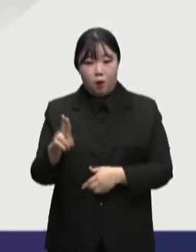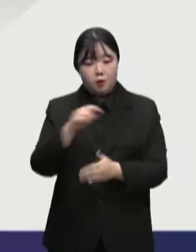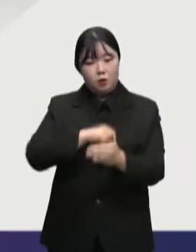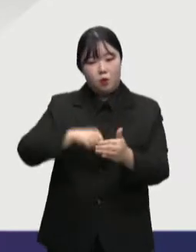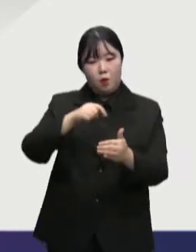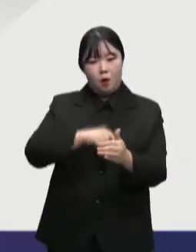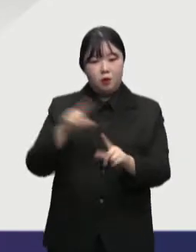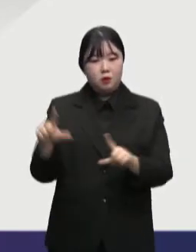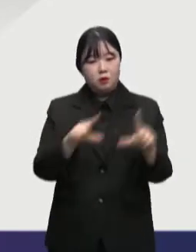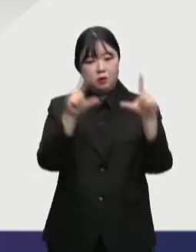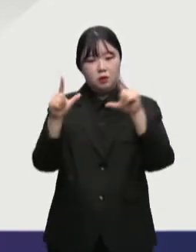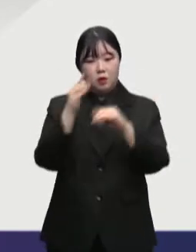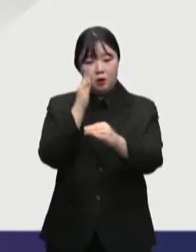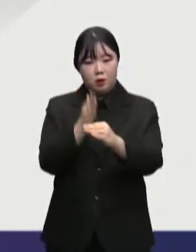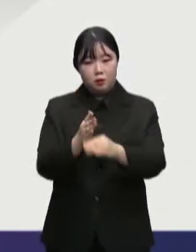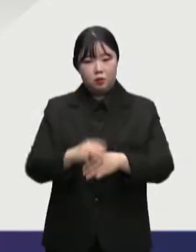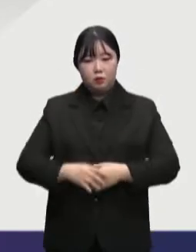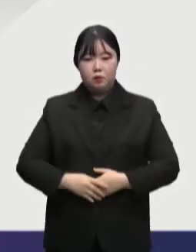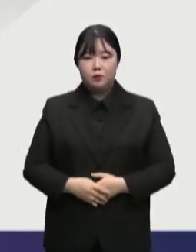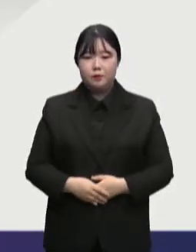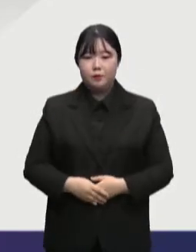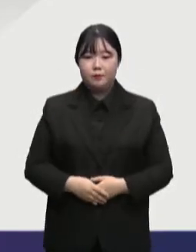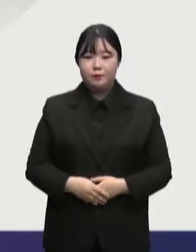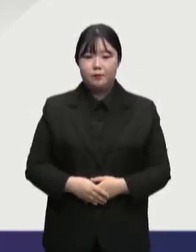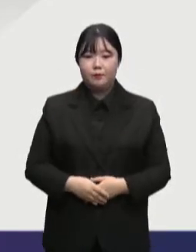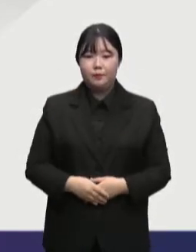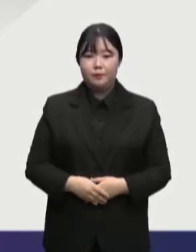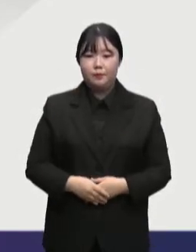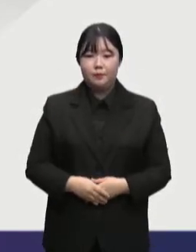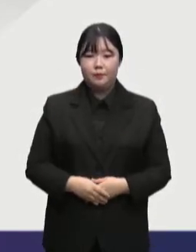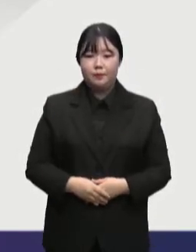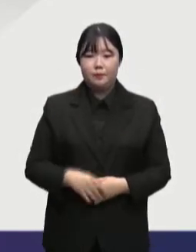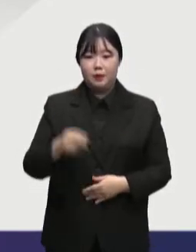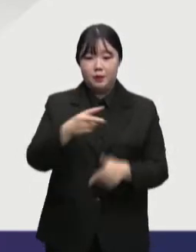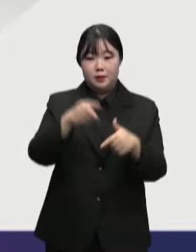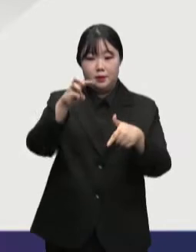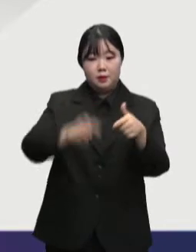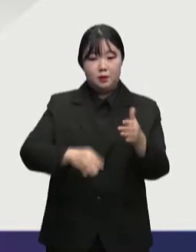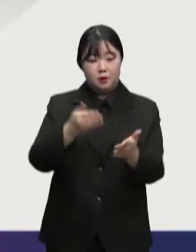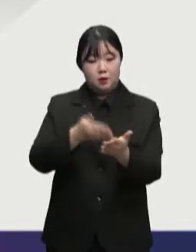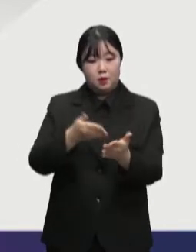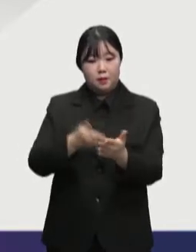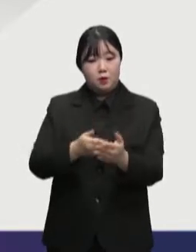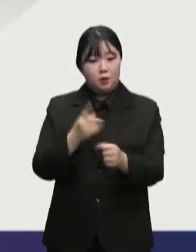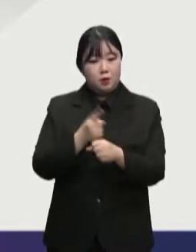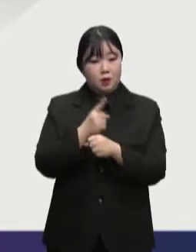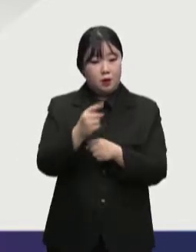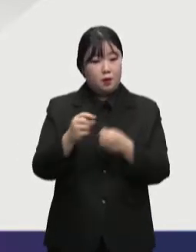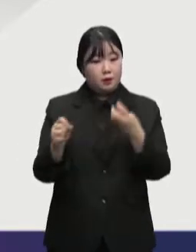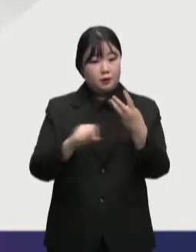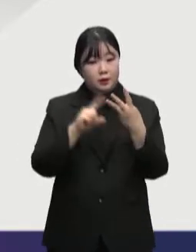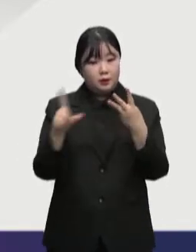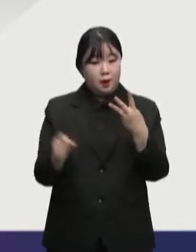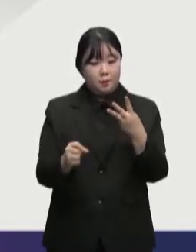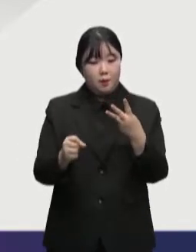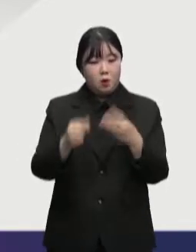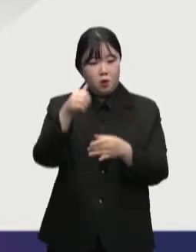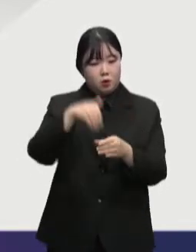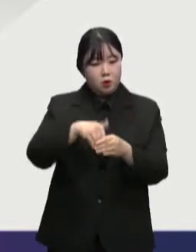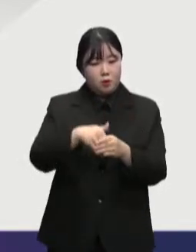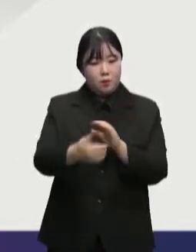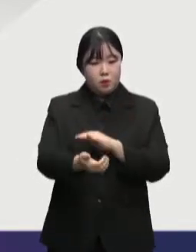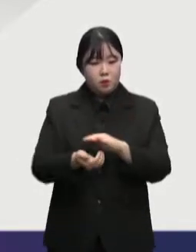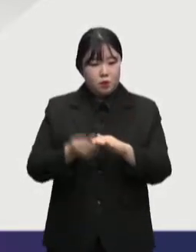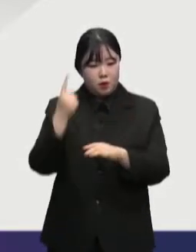서해안권에 모여 번식하는 것으로 파악됐다고 보도했습니다. 인천일보는 내년 3월 대선을 앞두고 인천연구원이